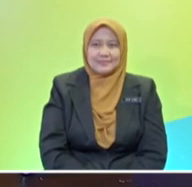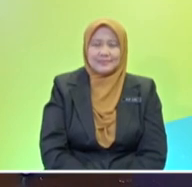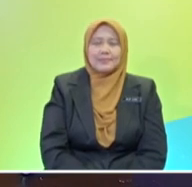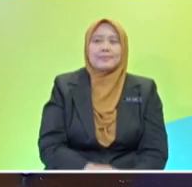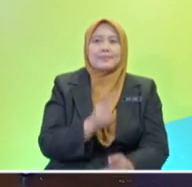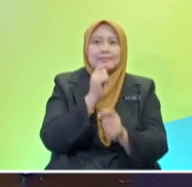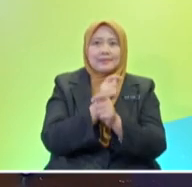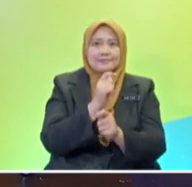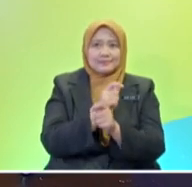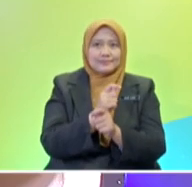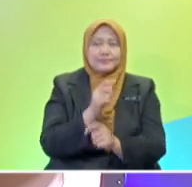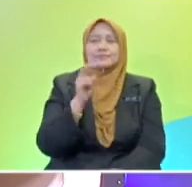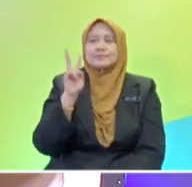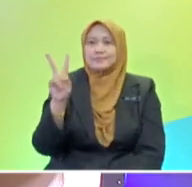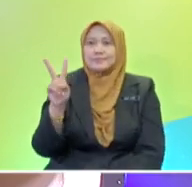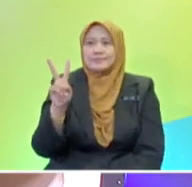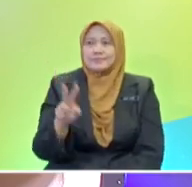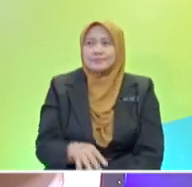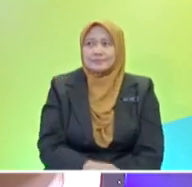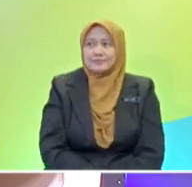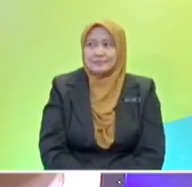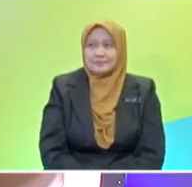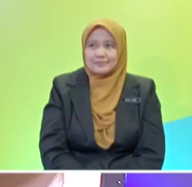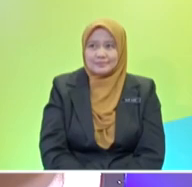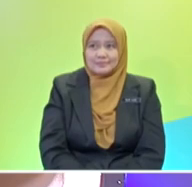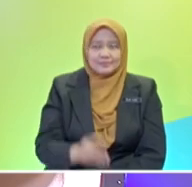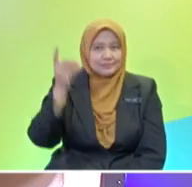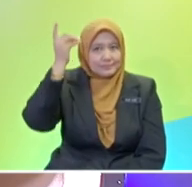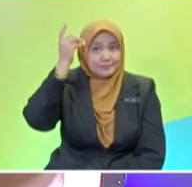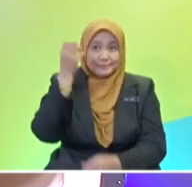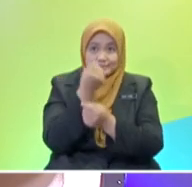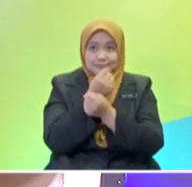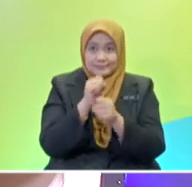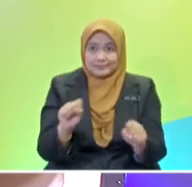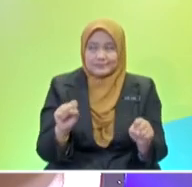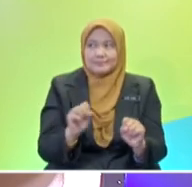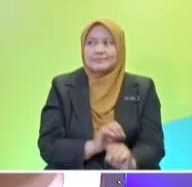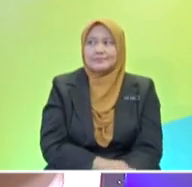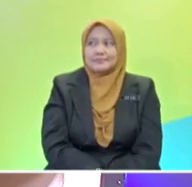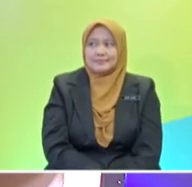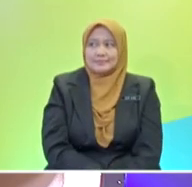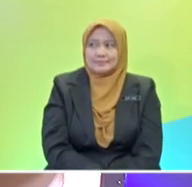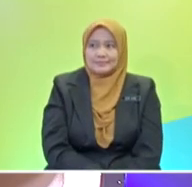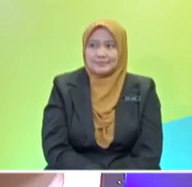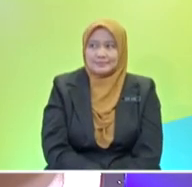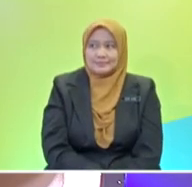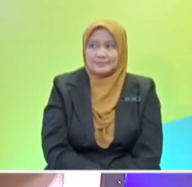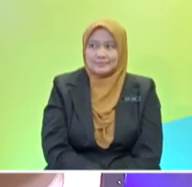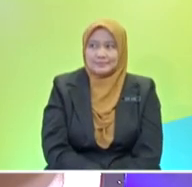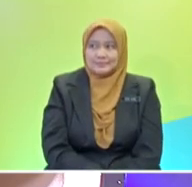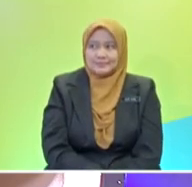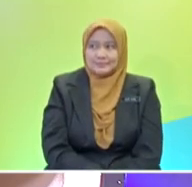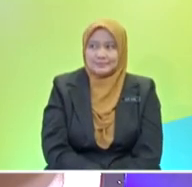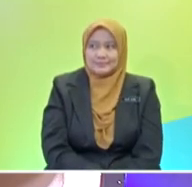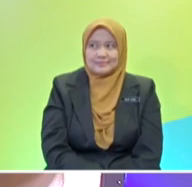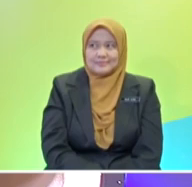kedua. Tugasan yang kedua ialah Din dah bersedia? Bersedia. Murid-murid lulusan dah bersedia? Okey. Dalam kiraan